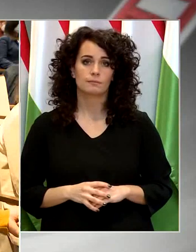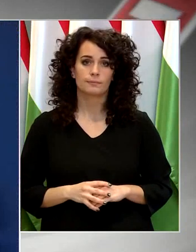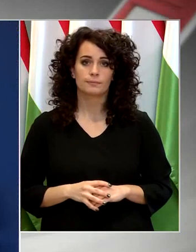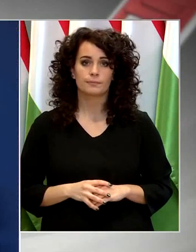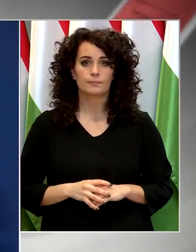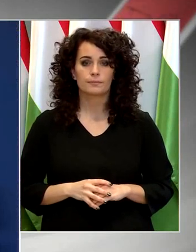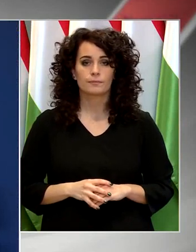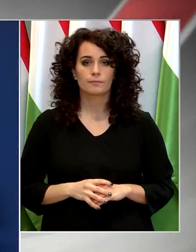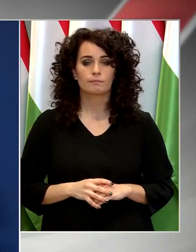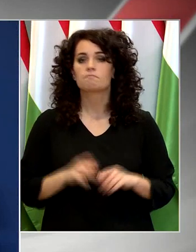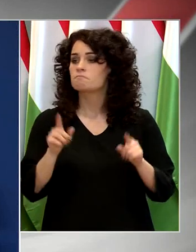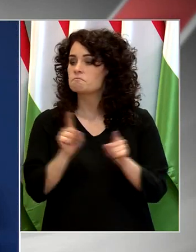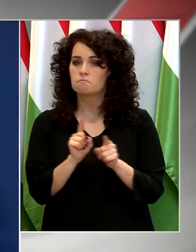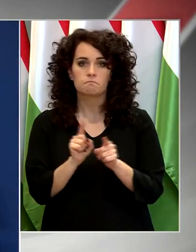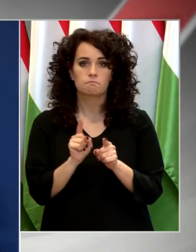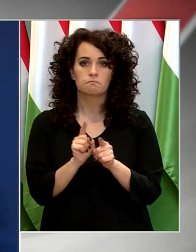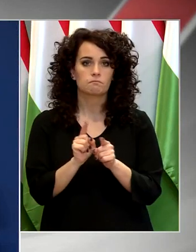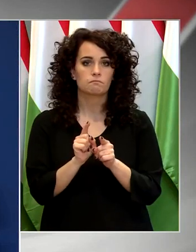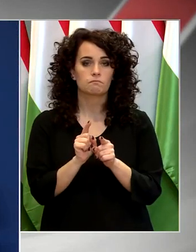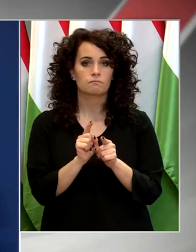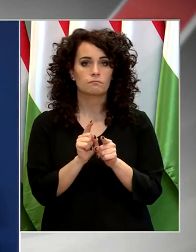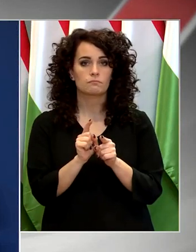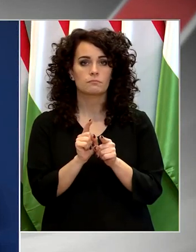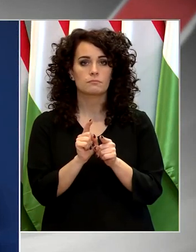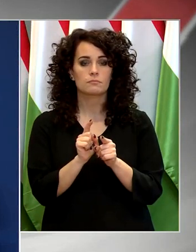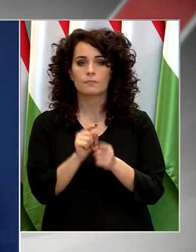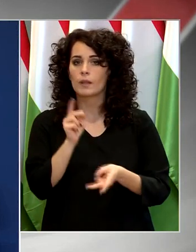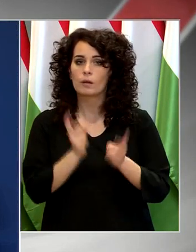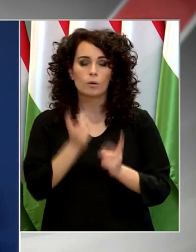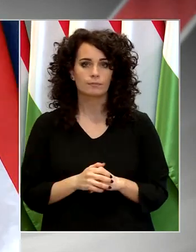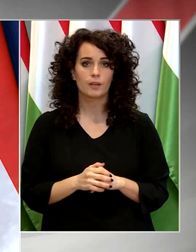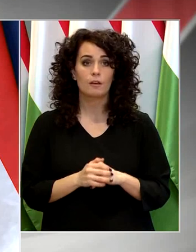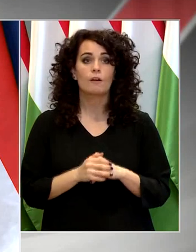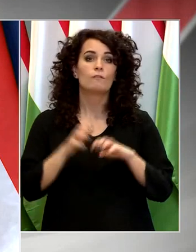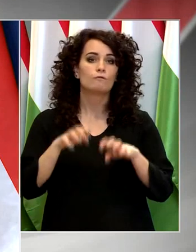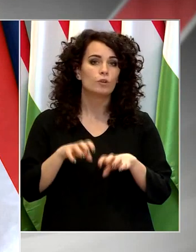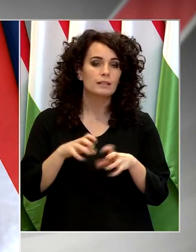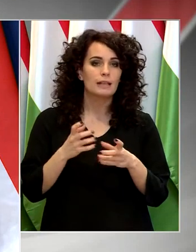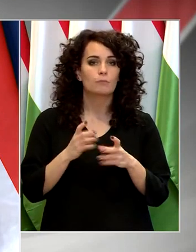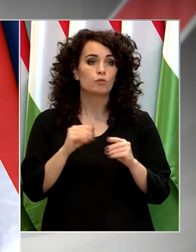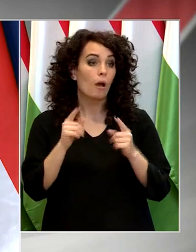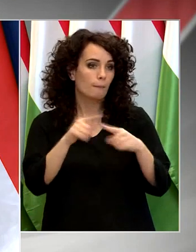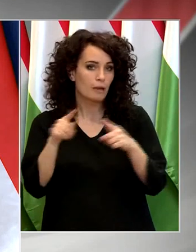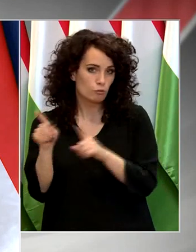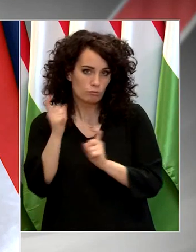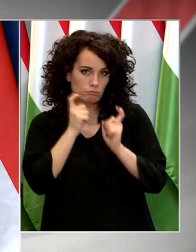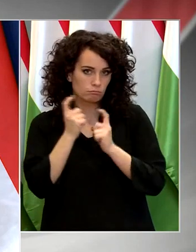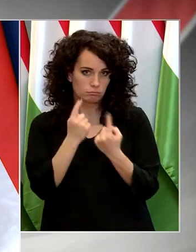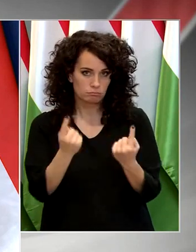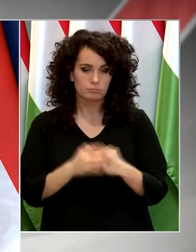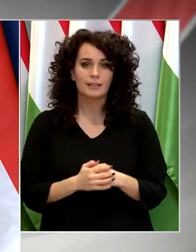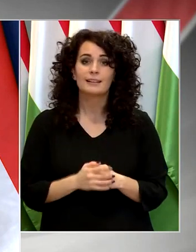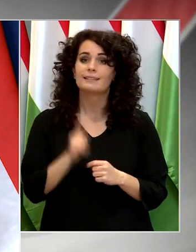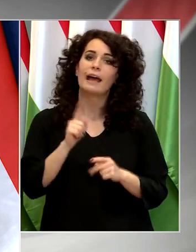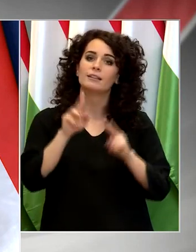abban bízik, hogy az Európai Bizottság elfogadja azt az álláspontot, hogy atomenergia nélkül nem valósítható